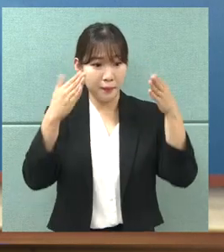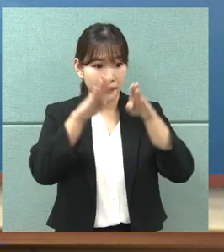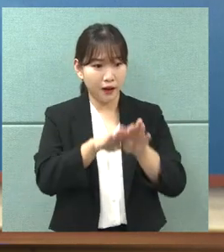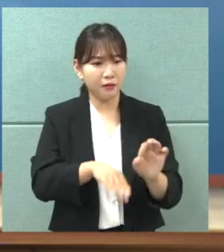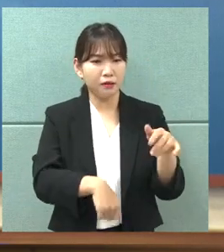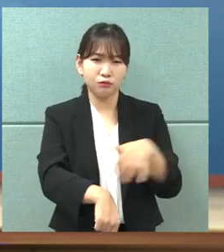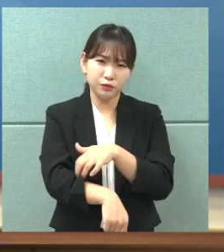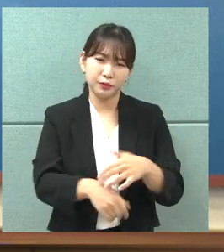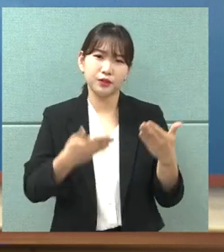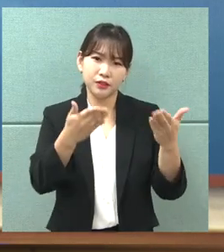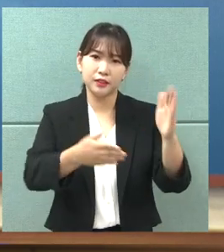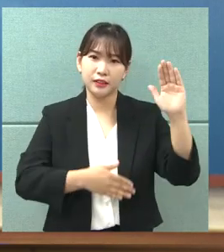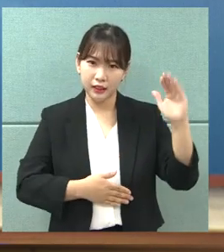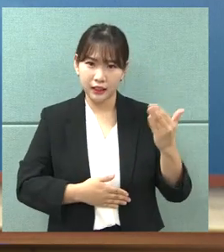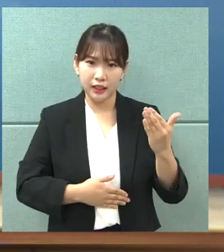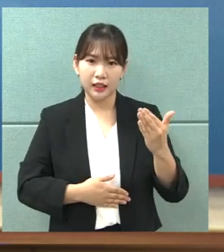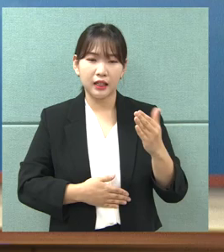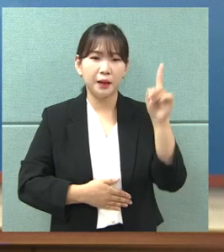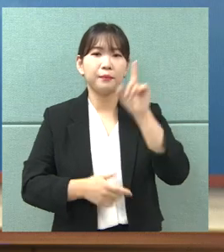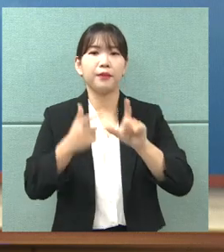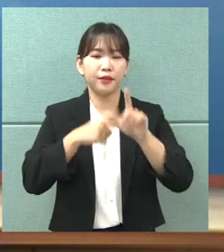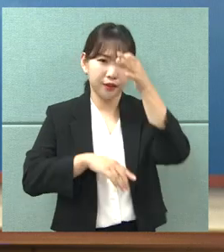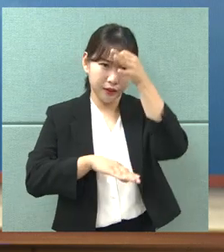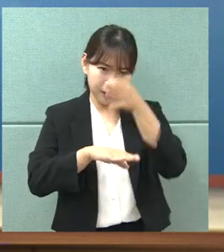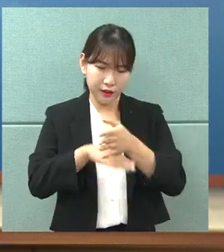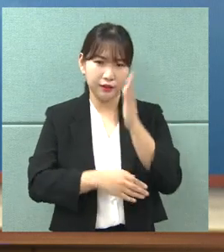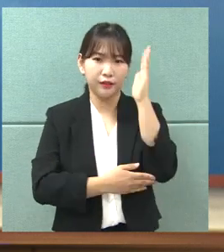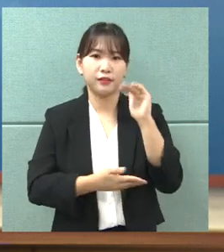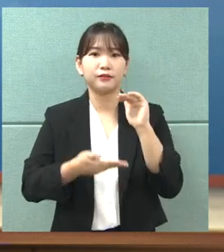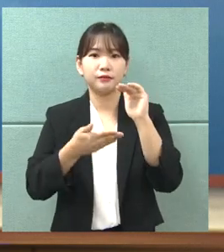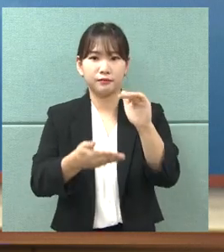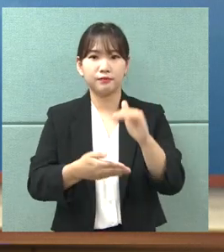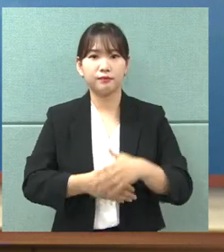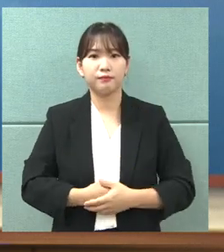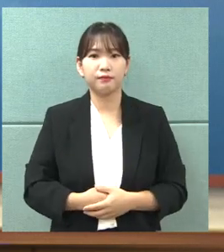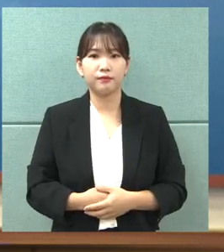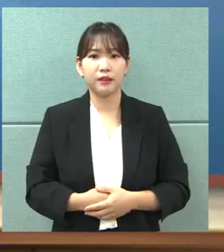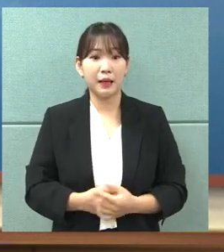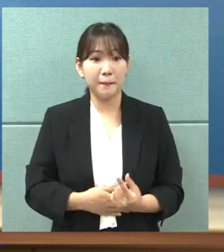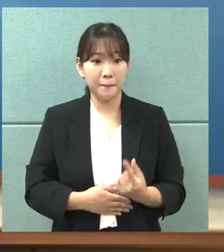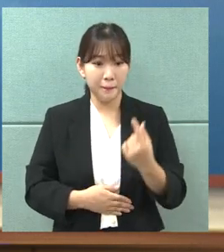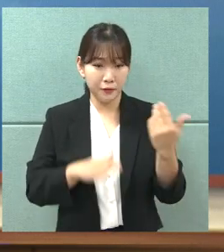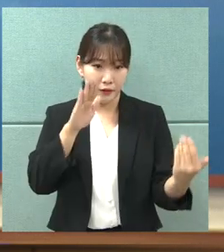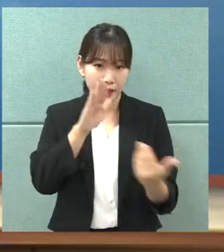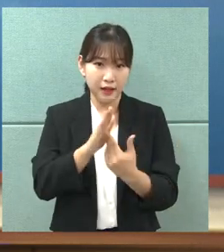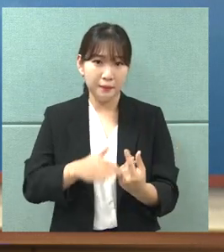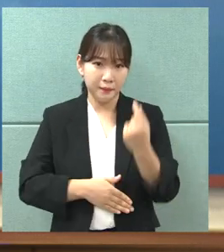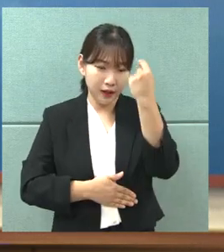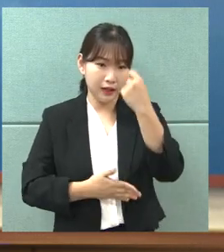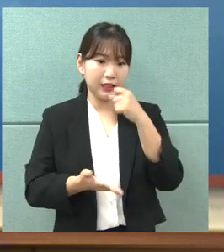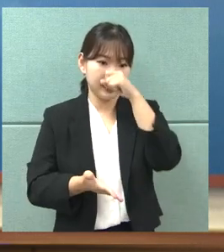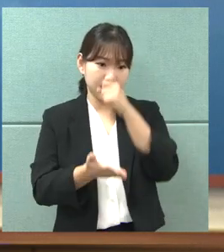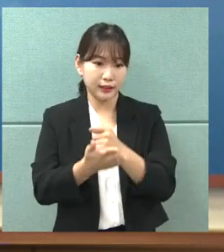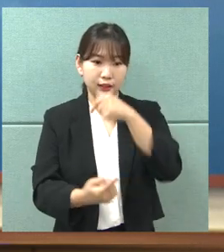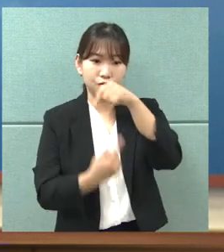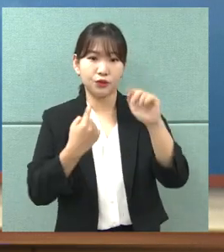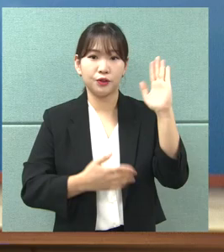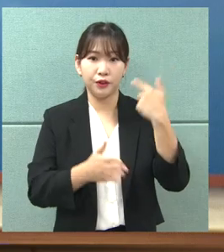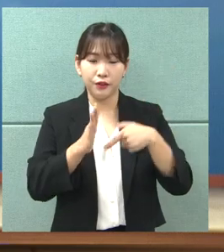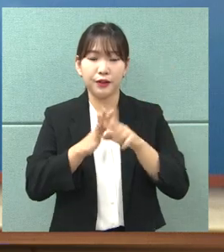끼쳐 드리게 된 점을 거듭 송구스럽게 생각합니다 빠른 시일 안에 정상화 되도록 최선을